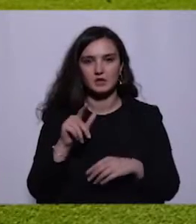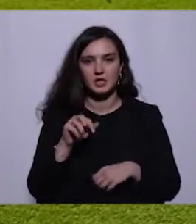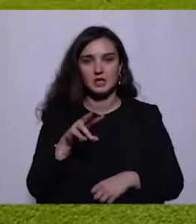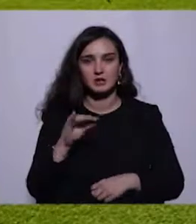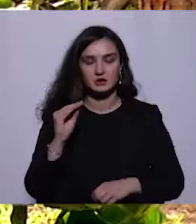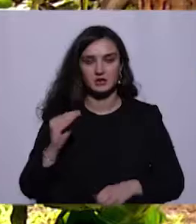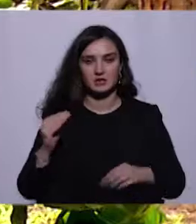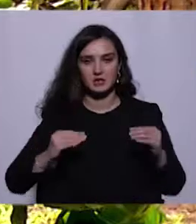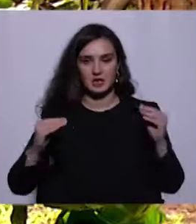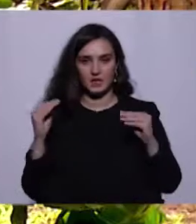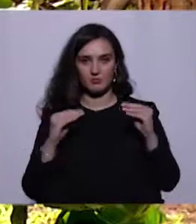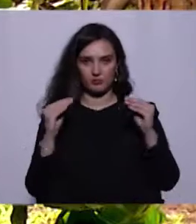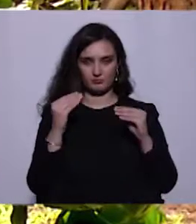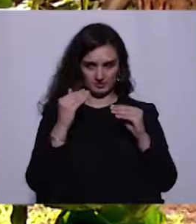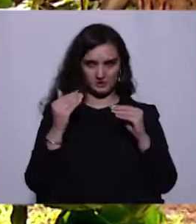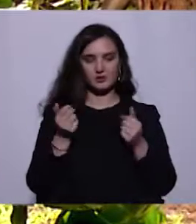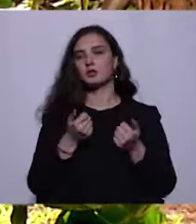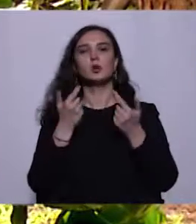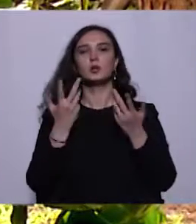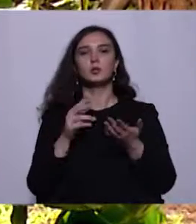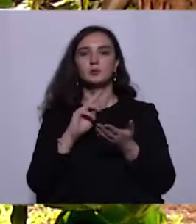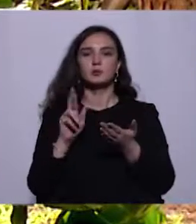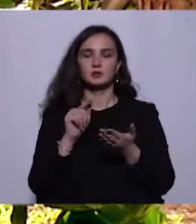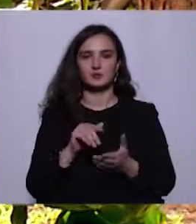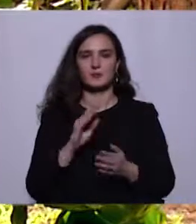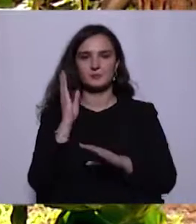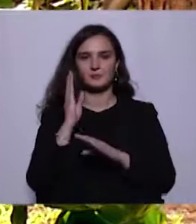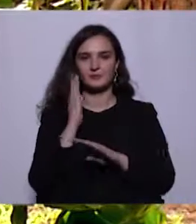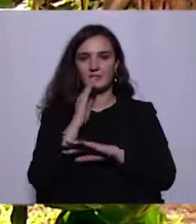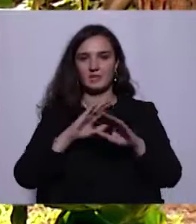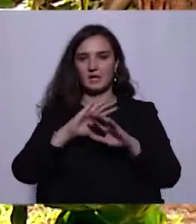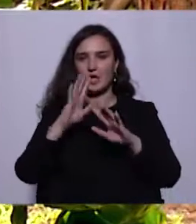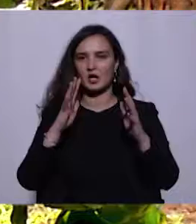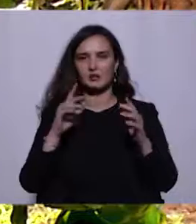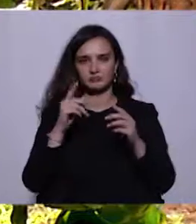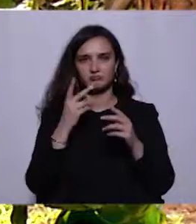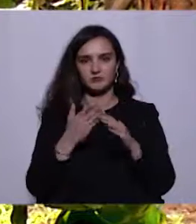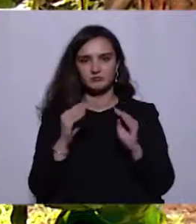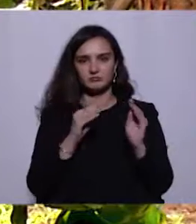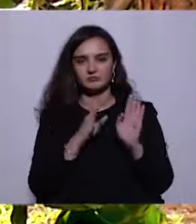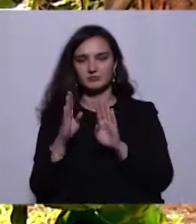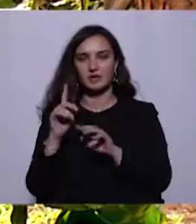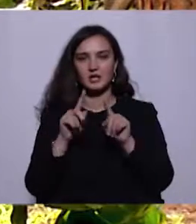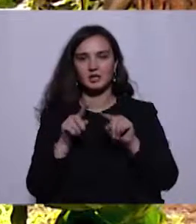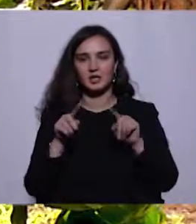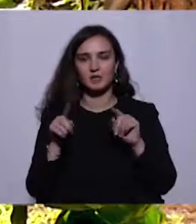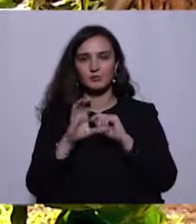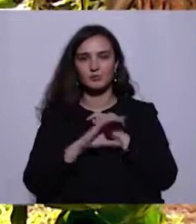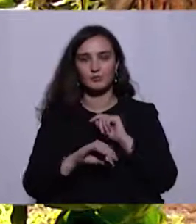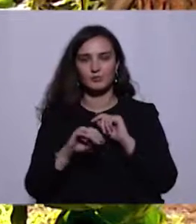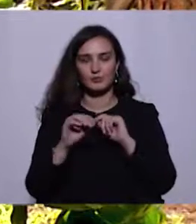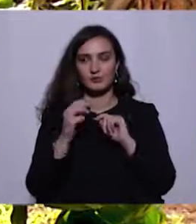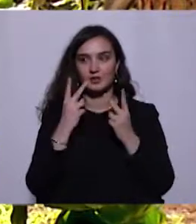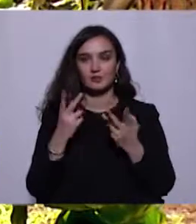მეგალითური ნაგებობების რაოდენობით და ხეივნებათაც კი არიან ჩარიგებულები. ხანდახან ბოლო